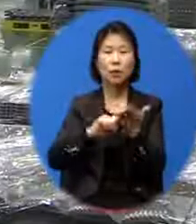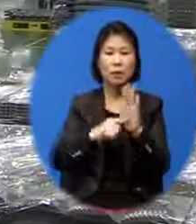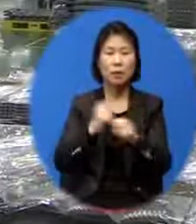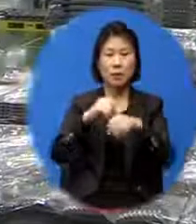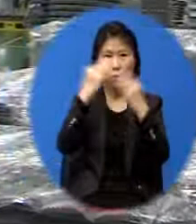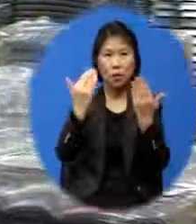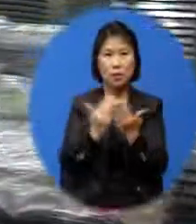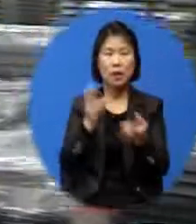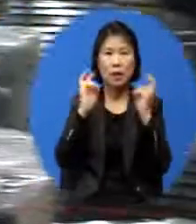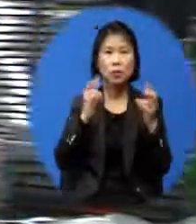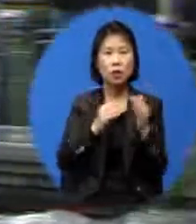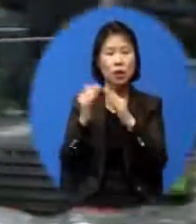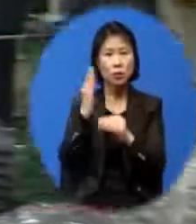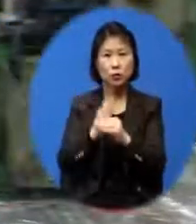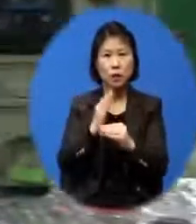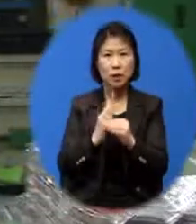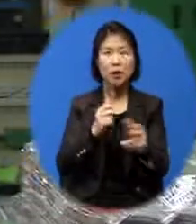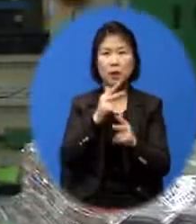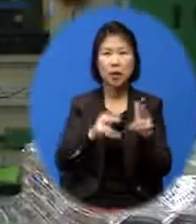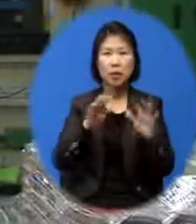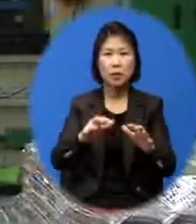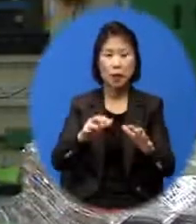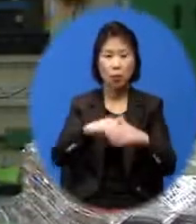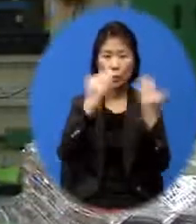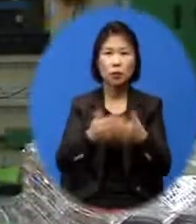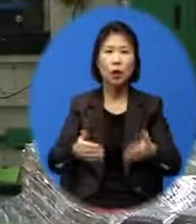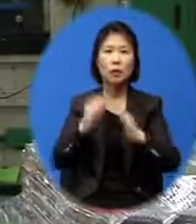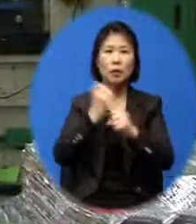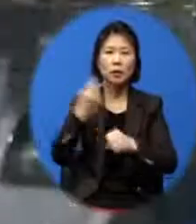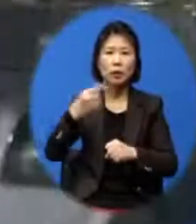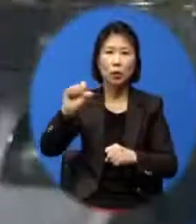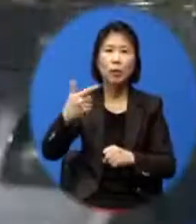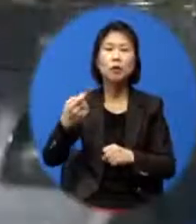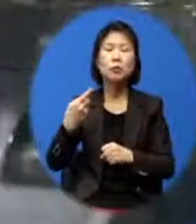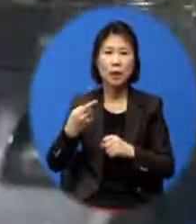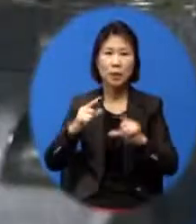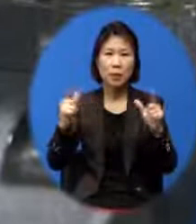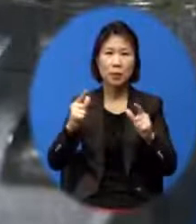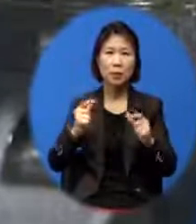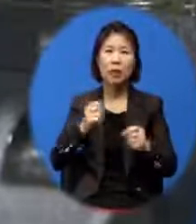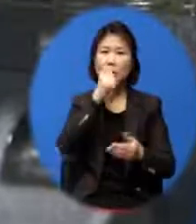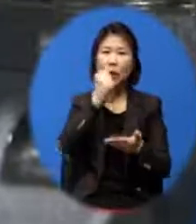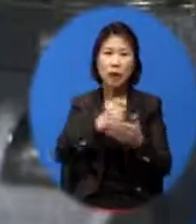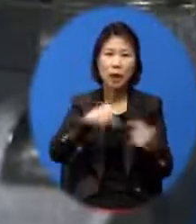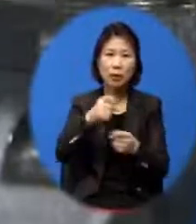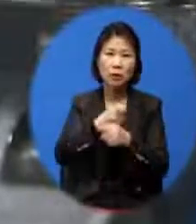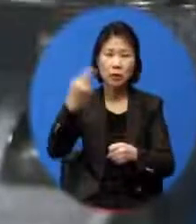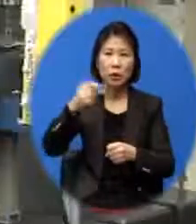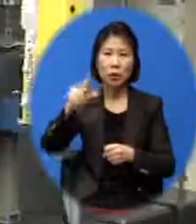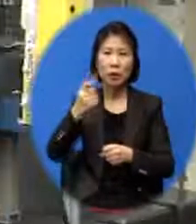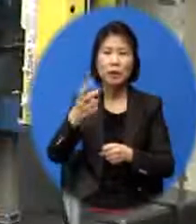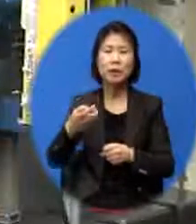전체 입주 기업 중에서 사업장 건축을 모두 마친 업체는 1561개이며 정상 가동 중인 업체는